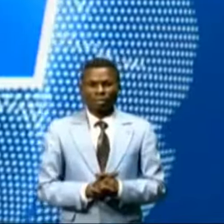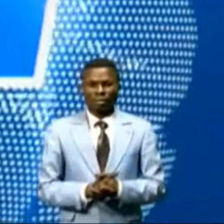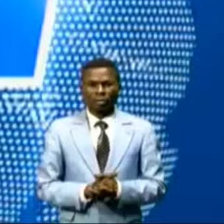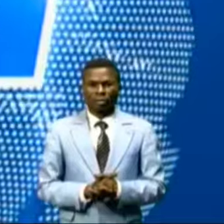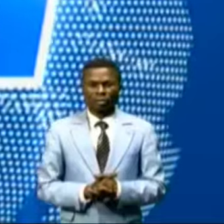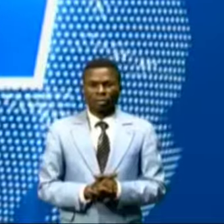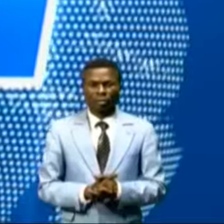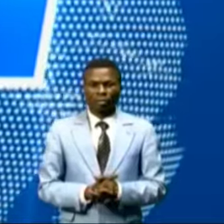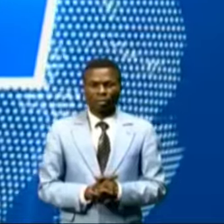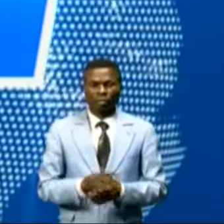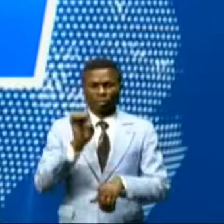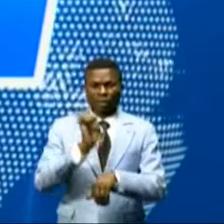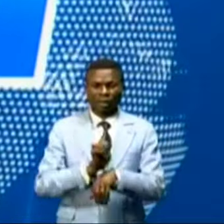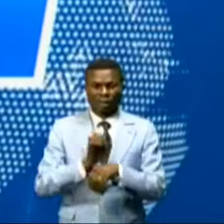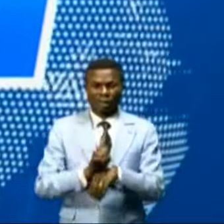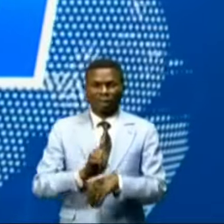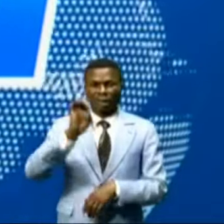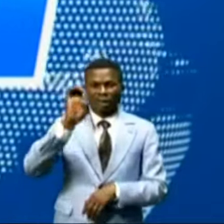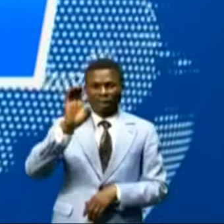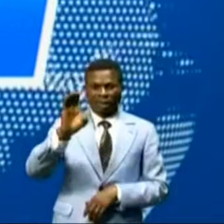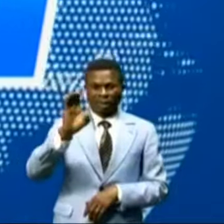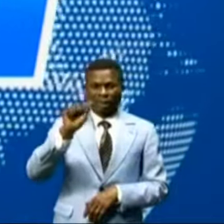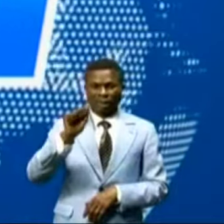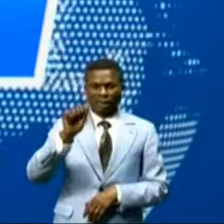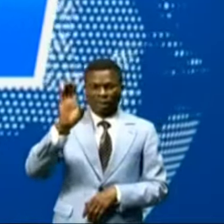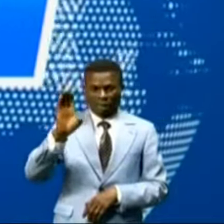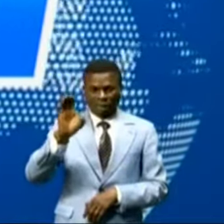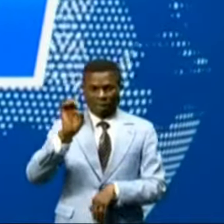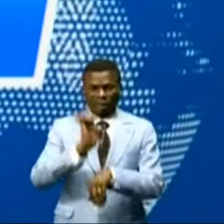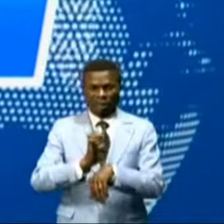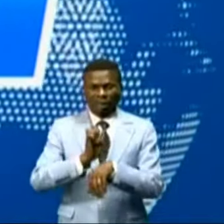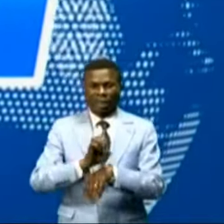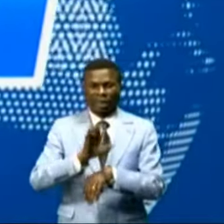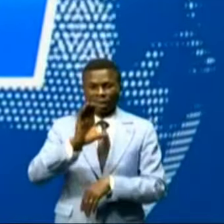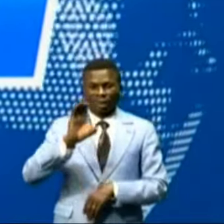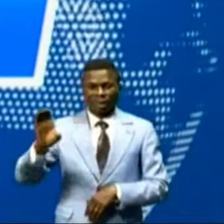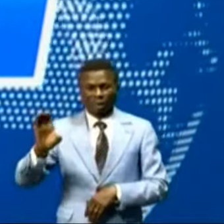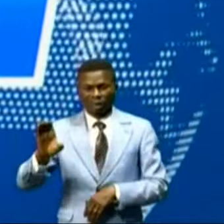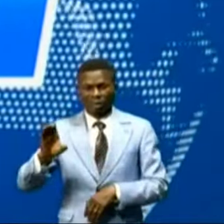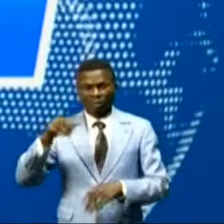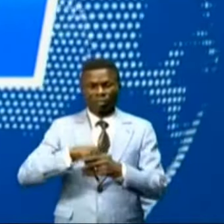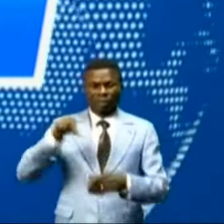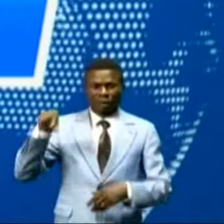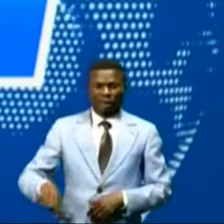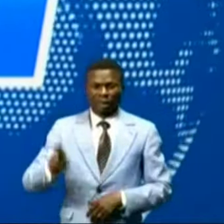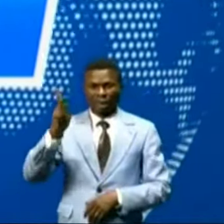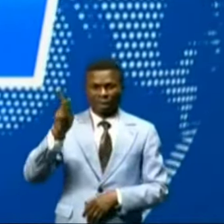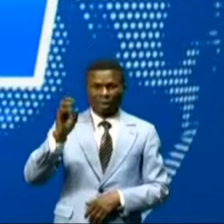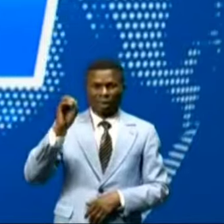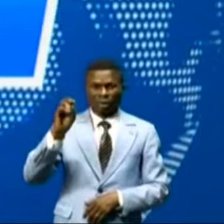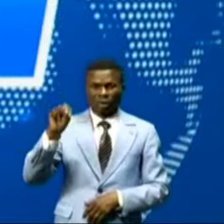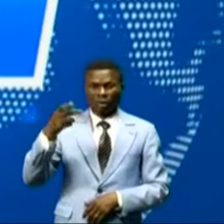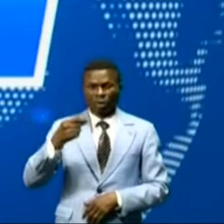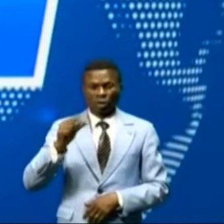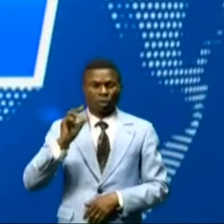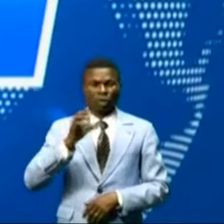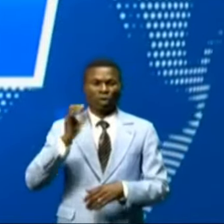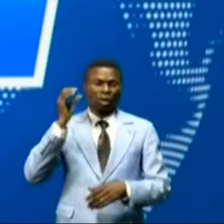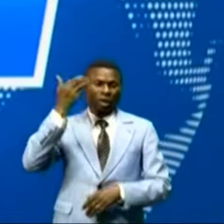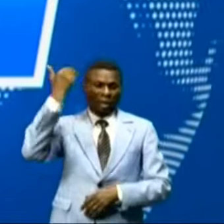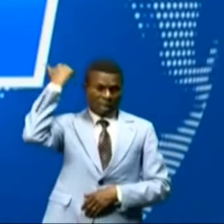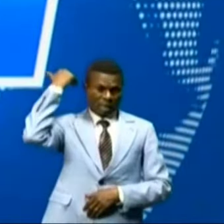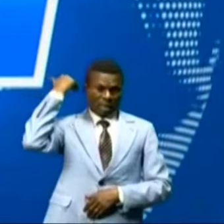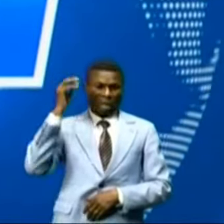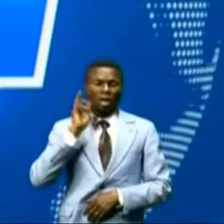L'église CAC du 18e communauté de l'ECC située dans les quartiers Congo derrière l'hôtel Okapi en